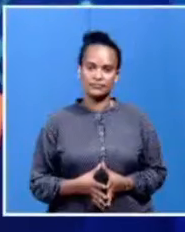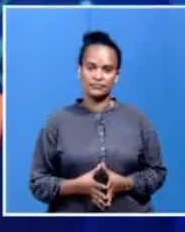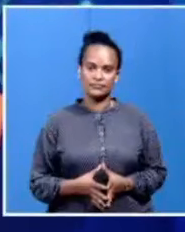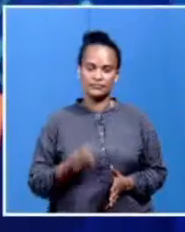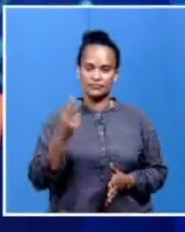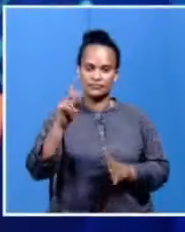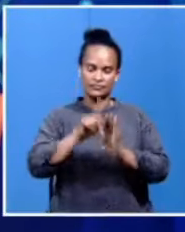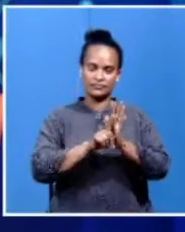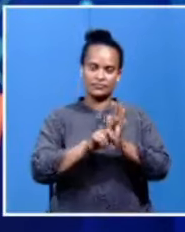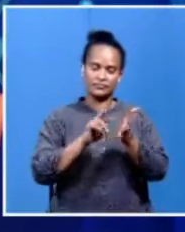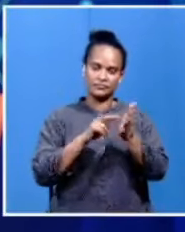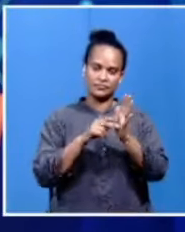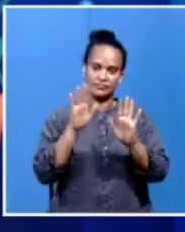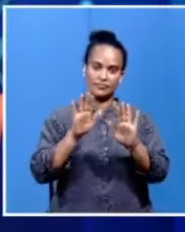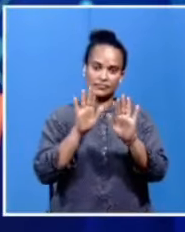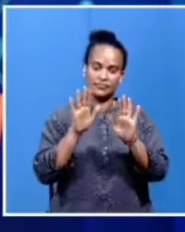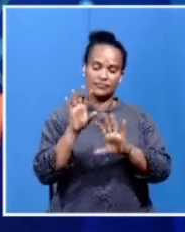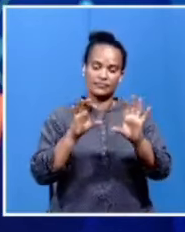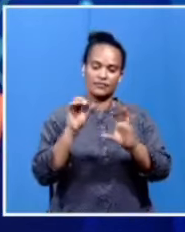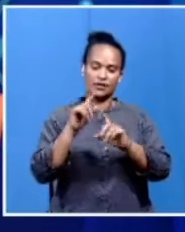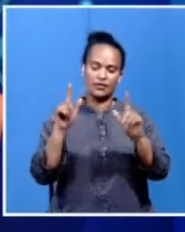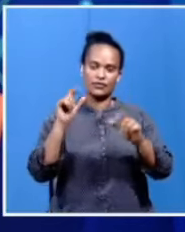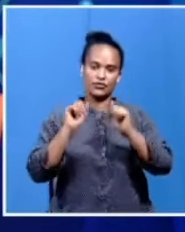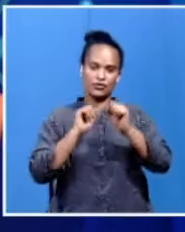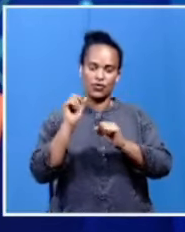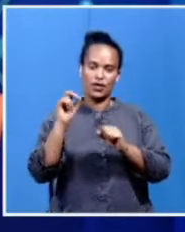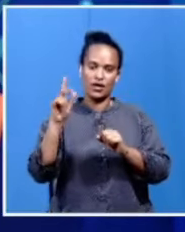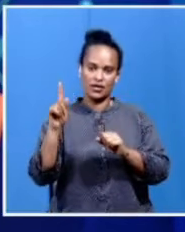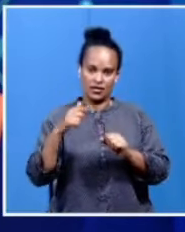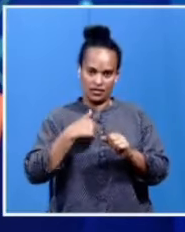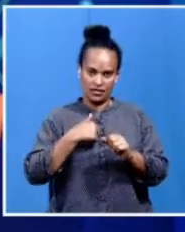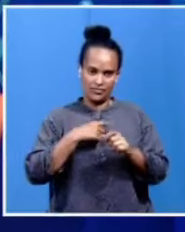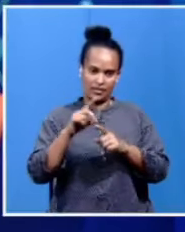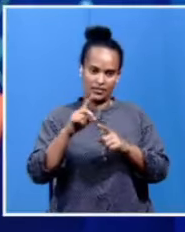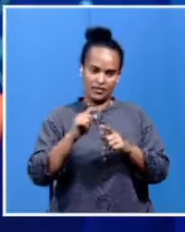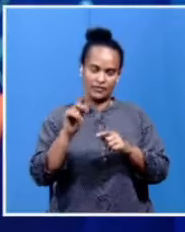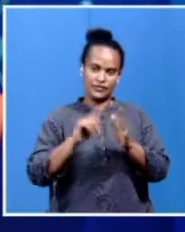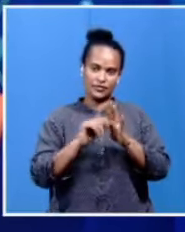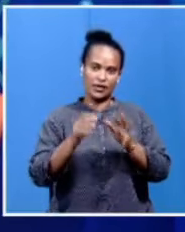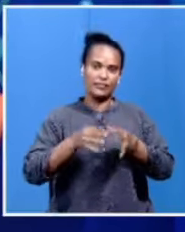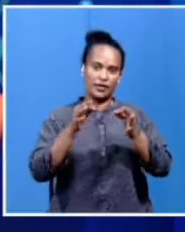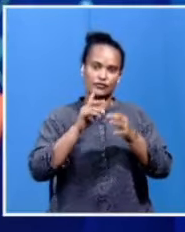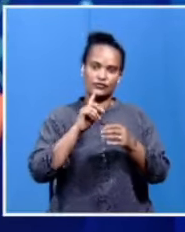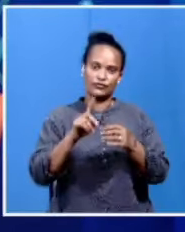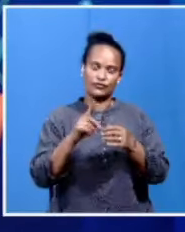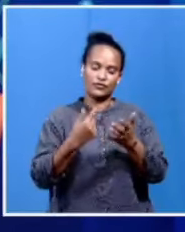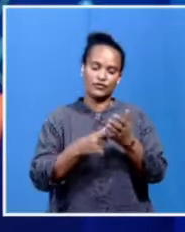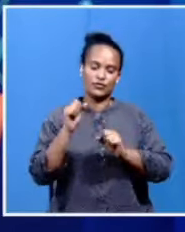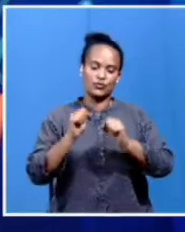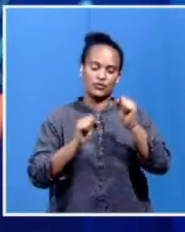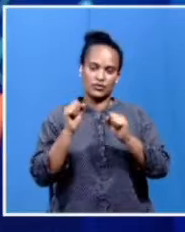عصر تغلطن حسا مالتون على السنبات تزكيد عبي يقويا وقاق الناتنا بقات تفنو تلجن تقرايكم محلال فيو نزور